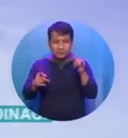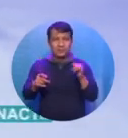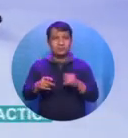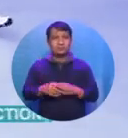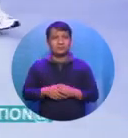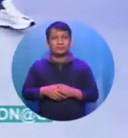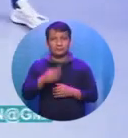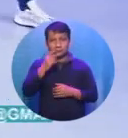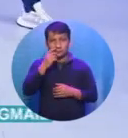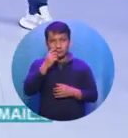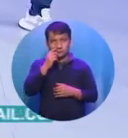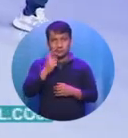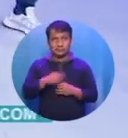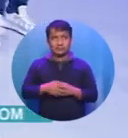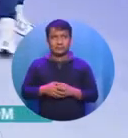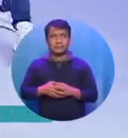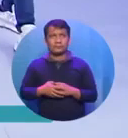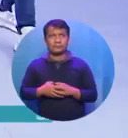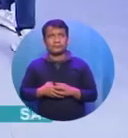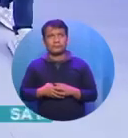Alright. Now,